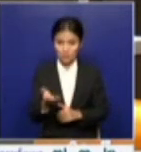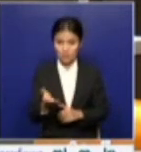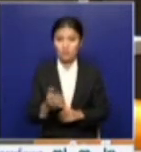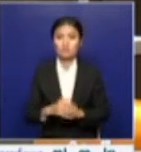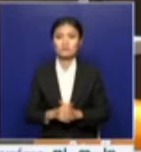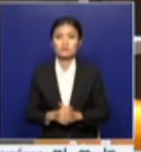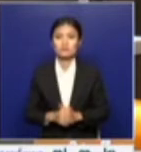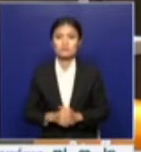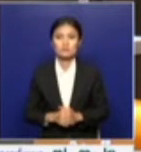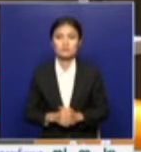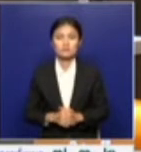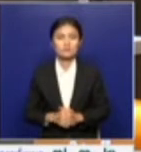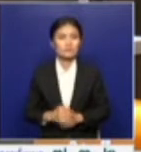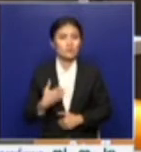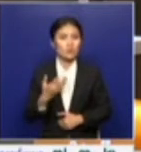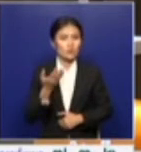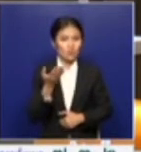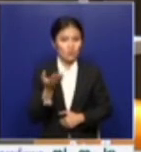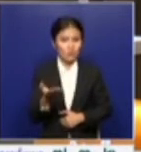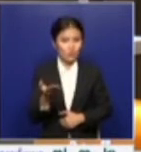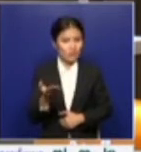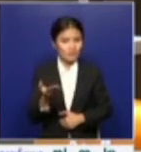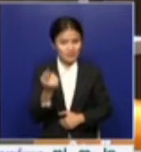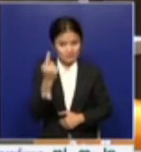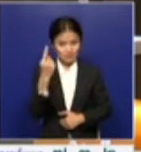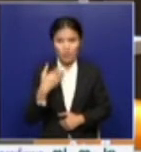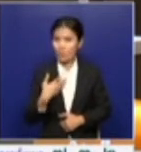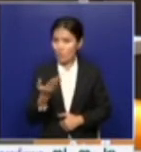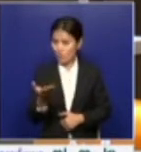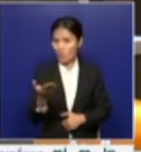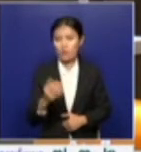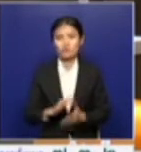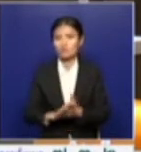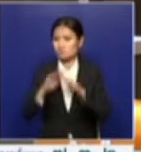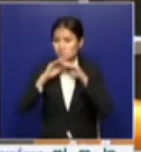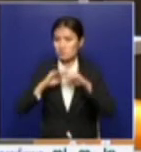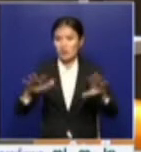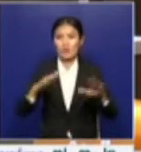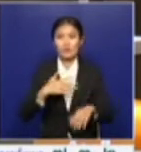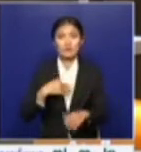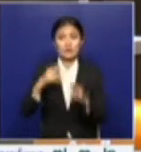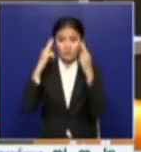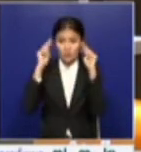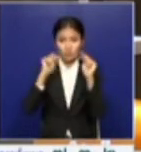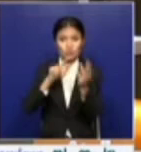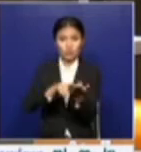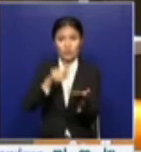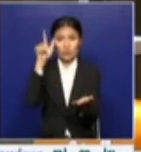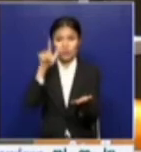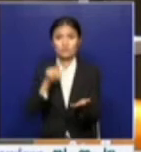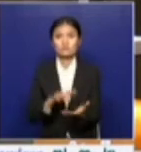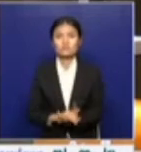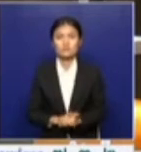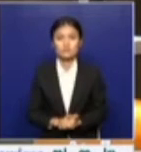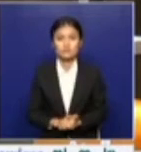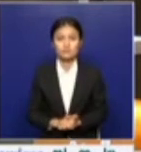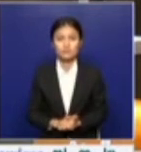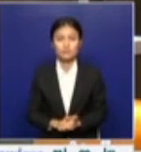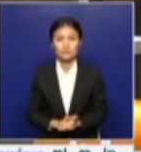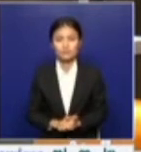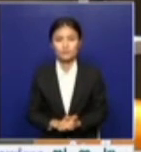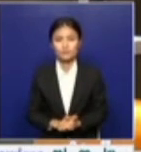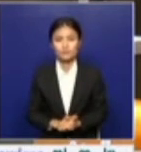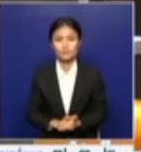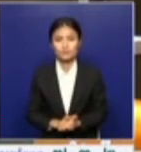ประกาศกลางที่ประชุมของรัฐบาลว่าตนขอลาออกจากตำแหน่งนายกรัฐมนตรีเพื่อให้กระบวน